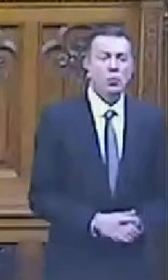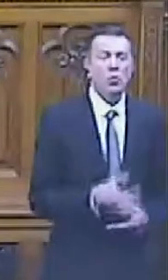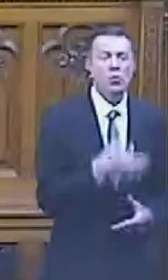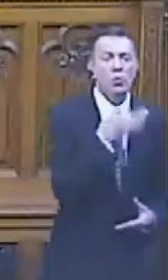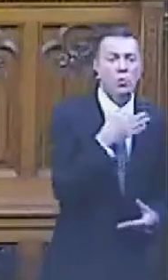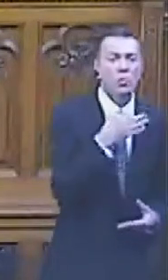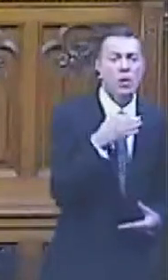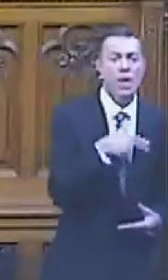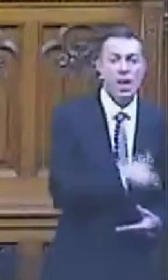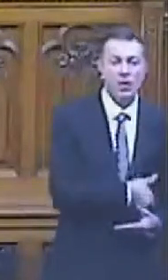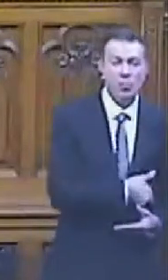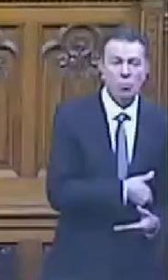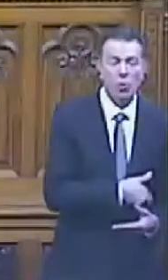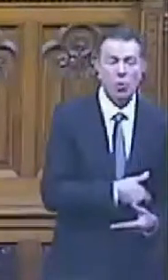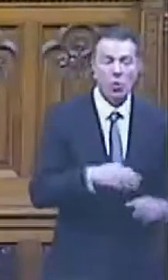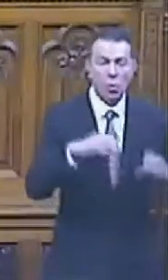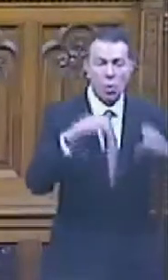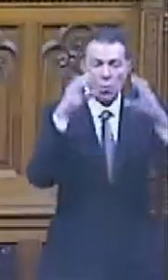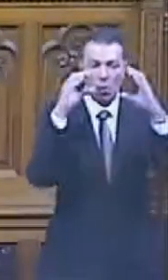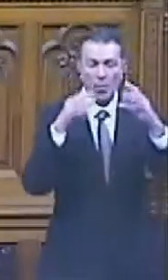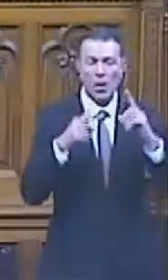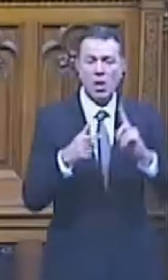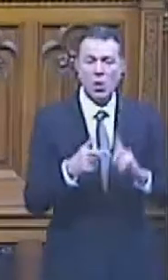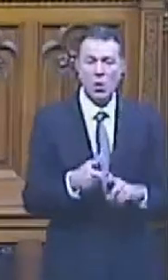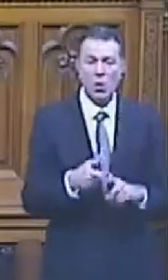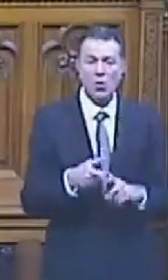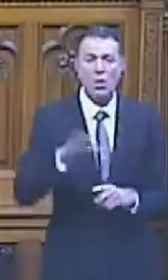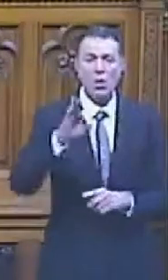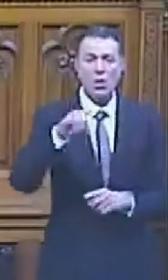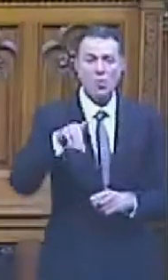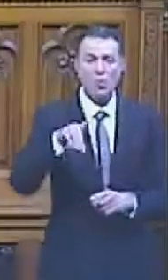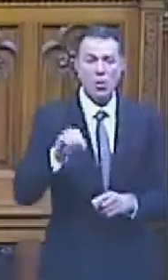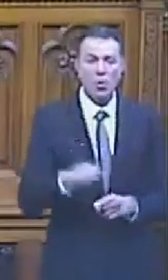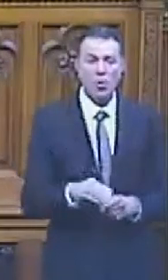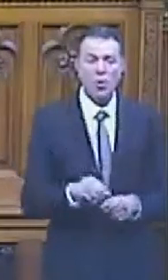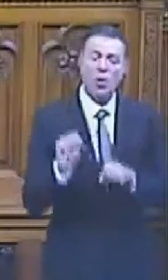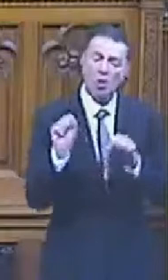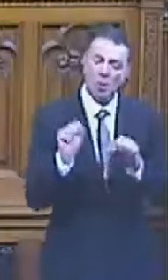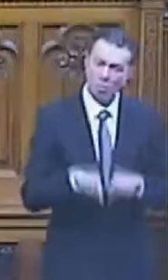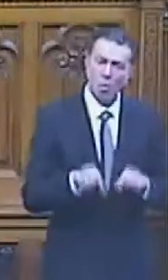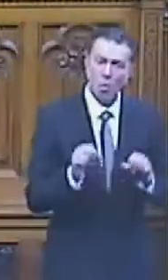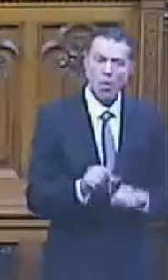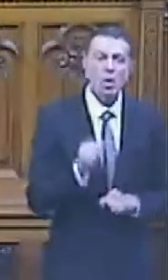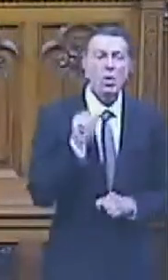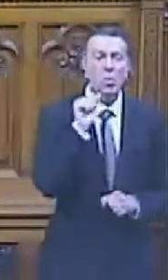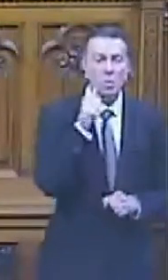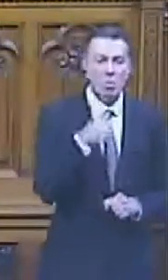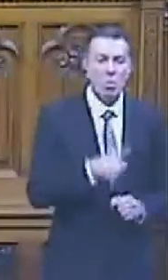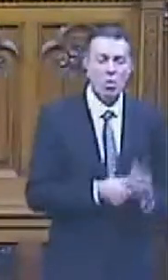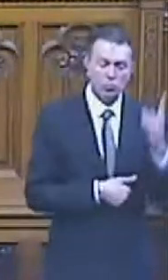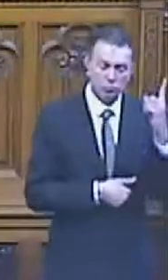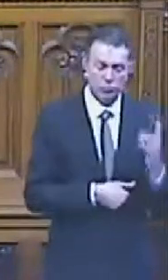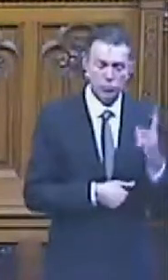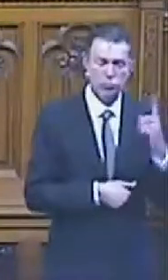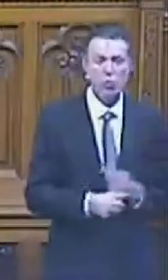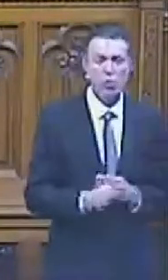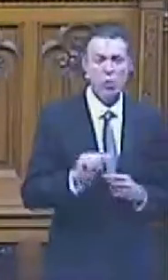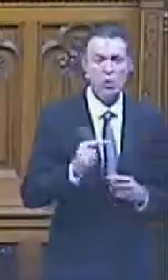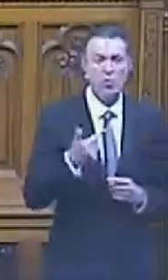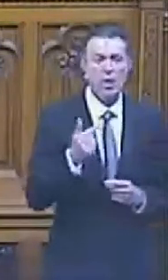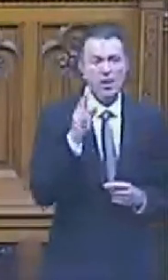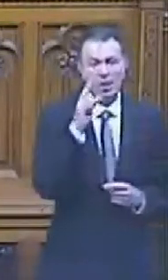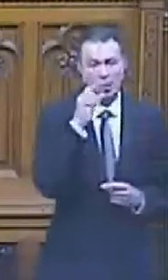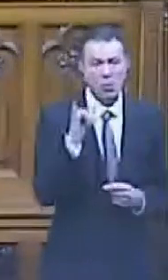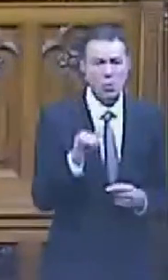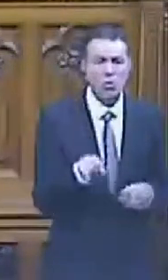der SPÖ, der ÖVP und der Freiheitlichen. Es ist möglich, es tritt morgen in Kraft am 2. Juni ebenso